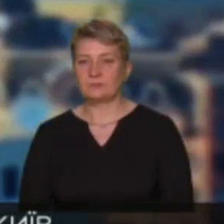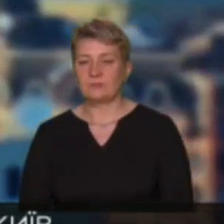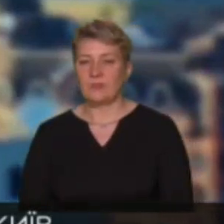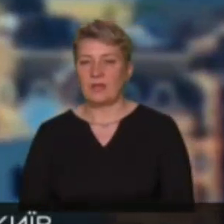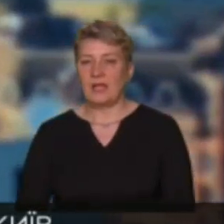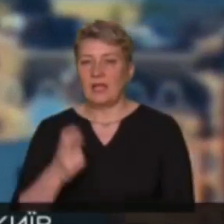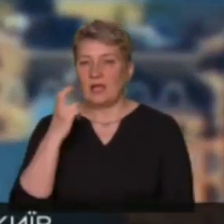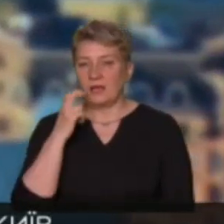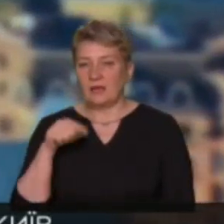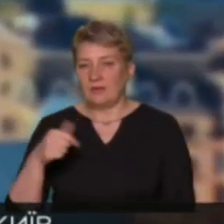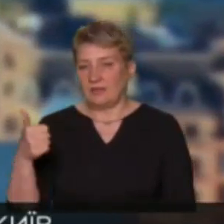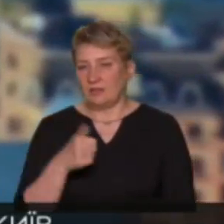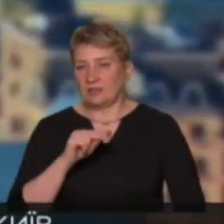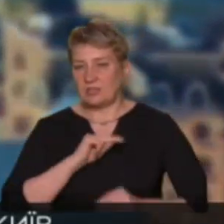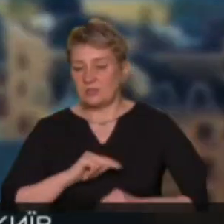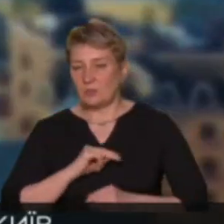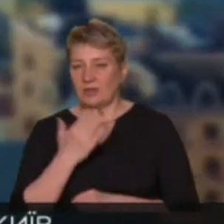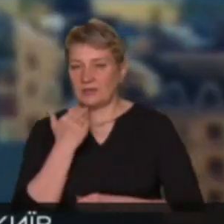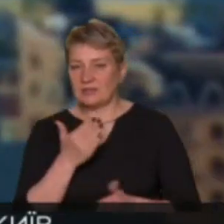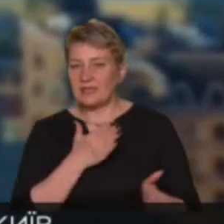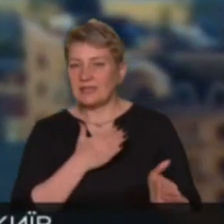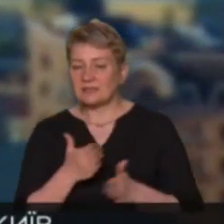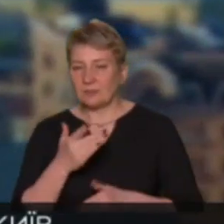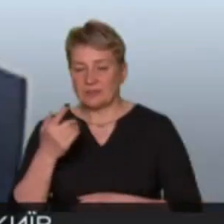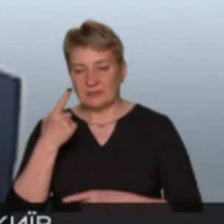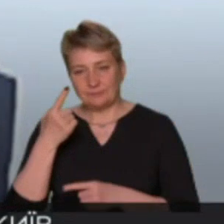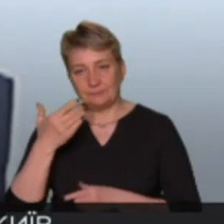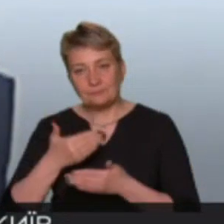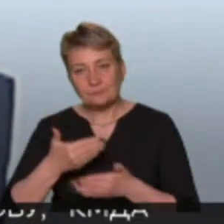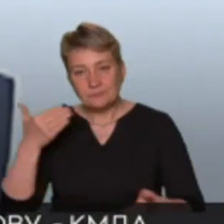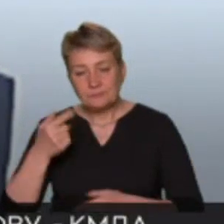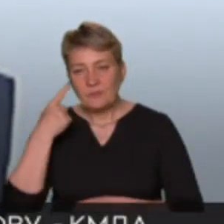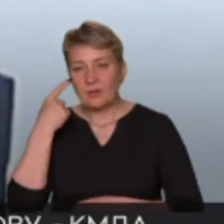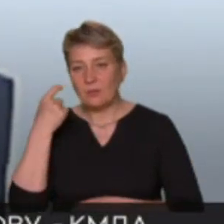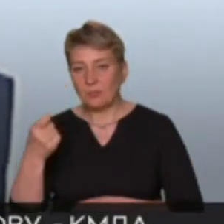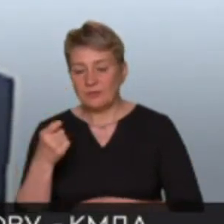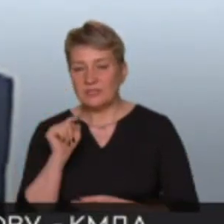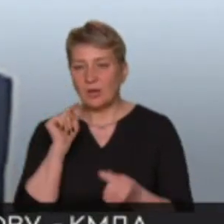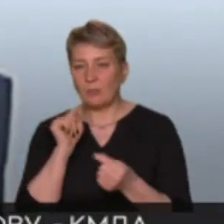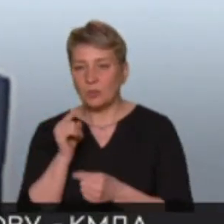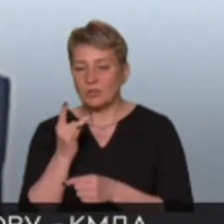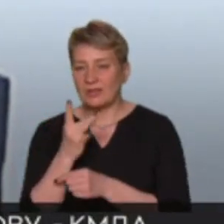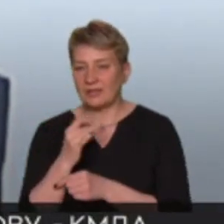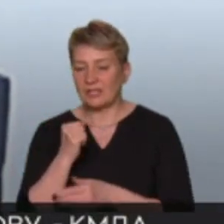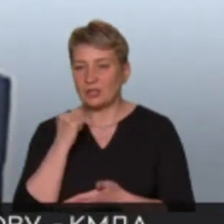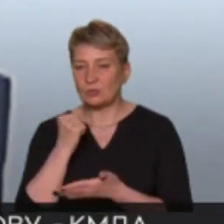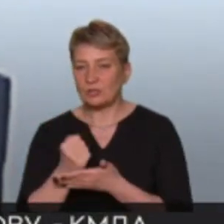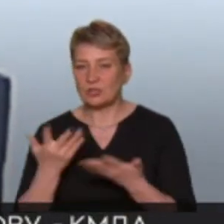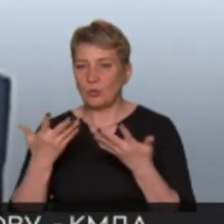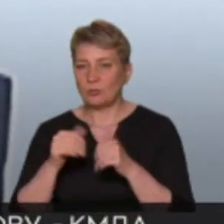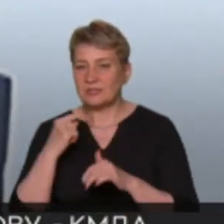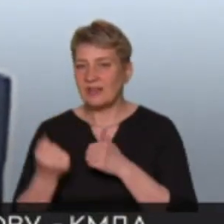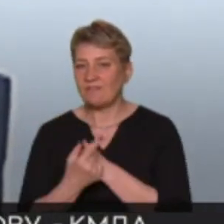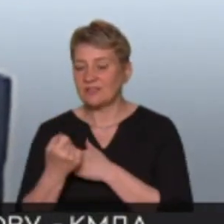У Києві цього тижня запрацювала ізраїльська система раннього попередження про загрозу з ракетних ударів. Нове обладнання визначає ракети